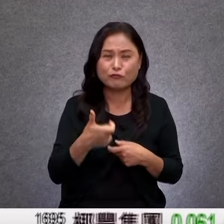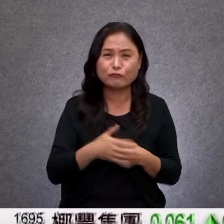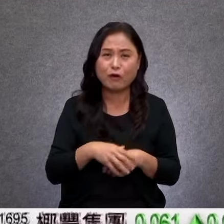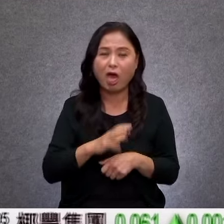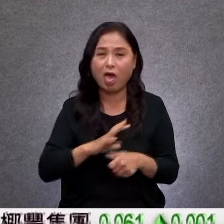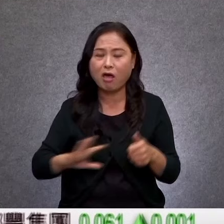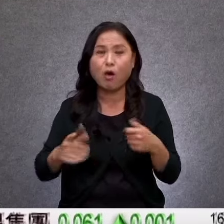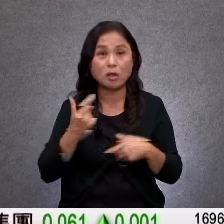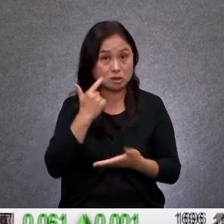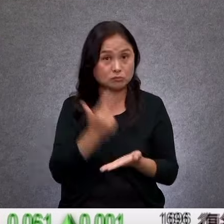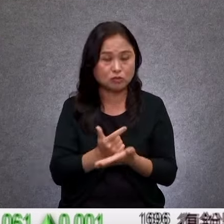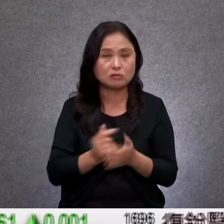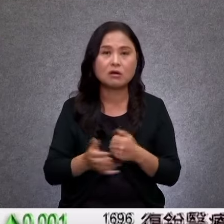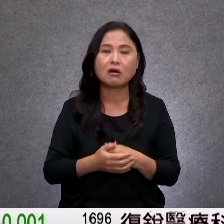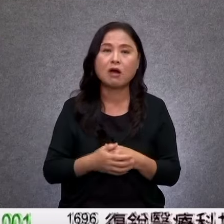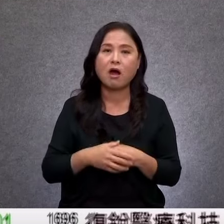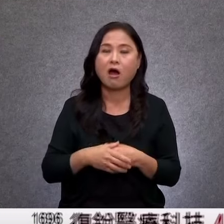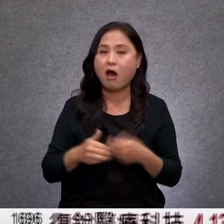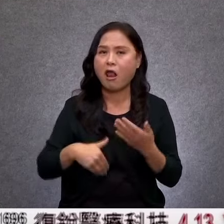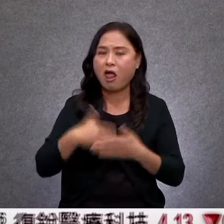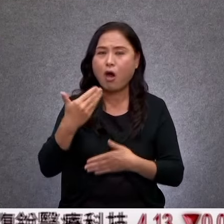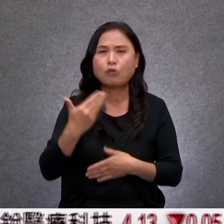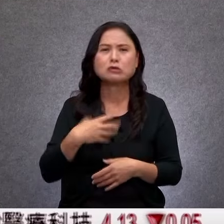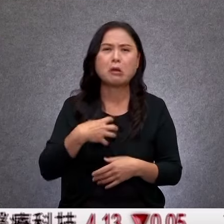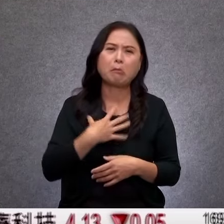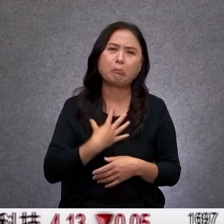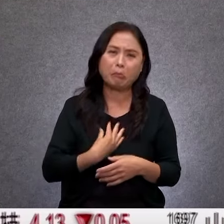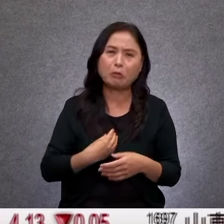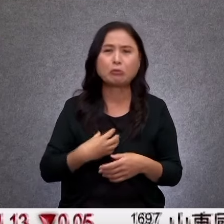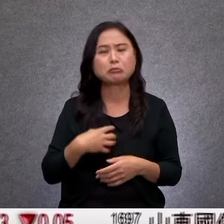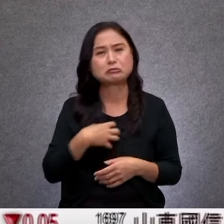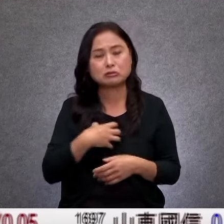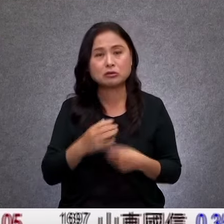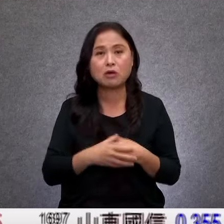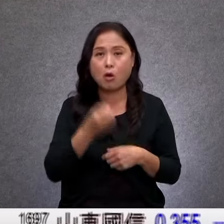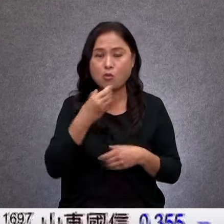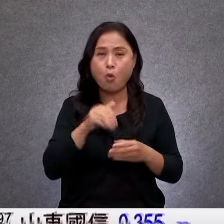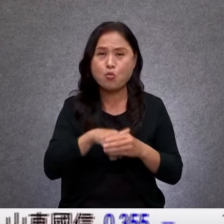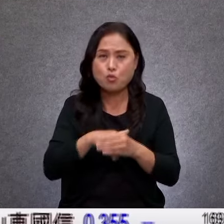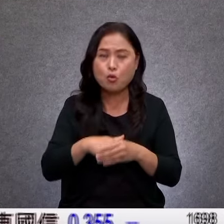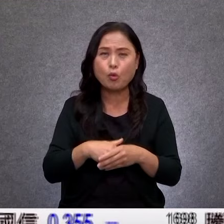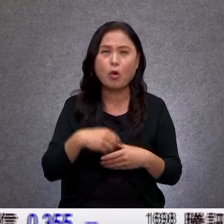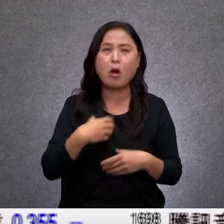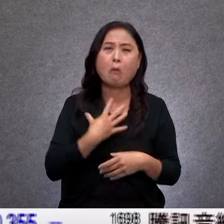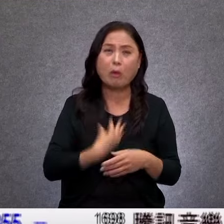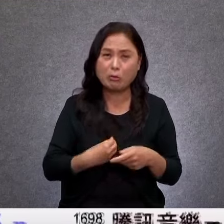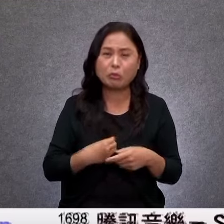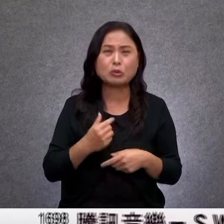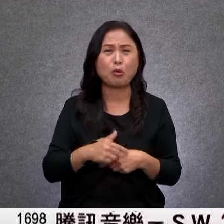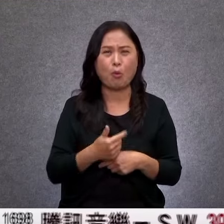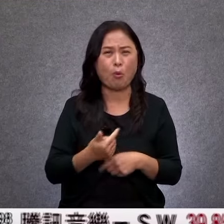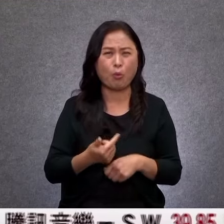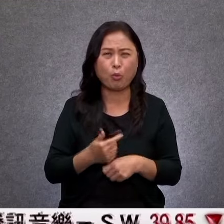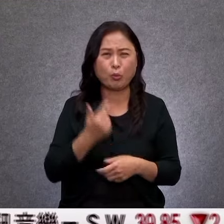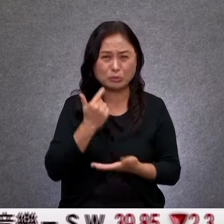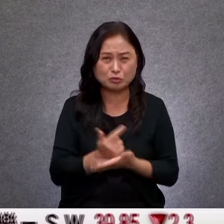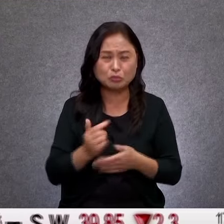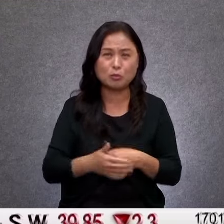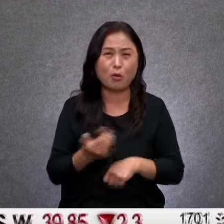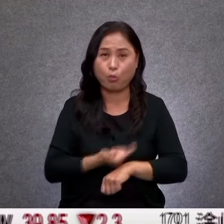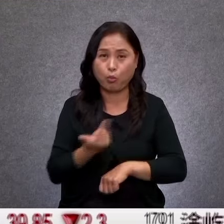負財富效應都而家係非常之嚴重啊。咁見到除咗樓市嘅悲觀情緒之外，港股嘅悲觀情緒亦都